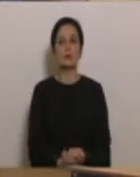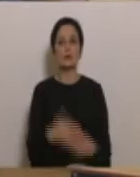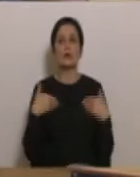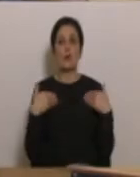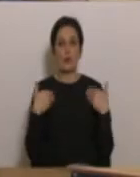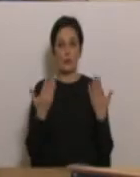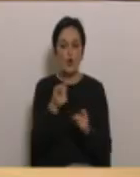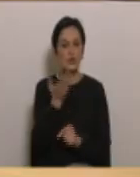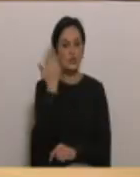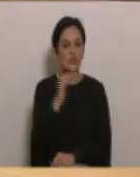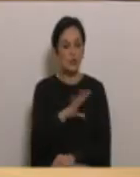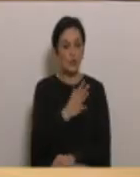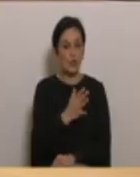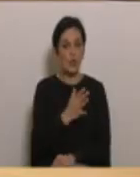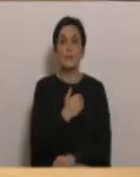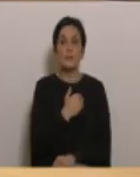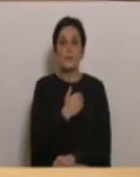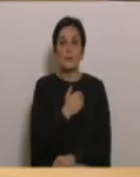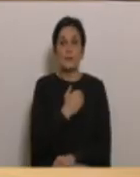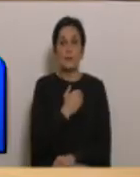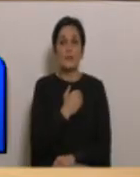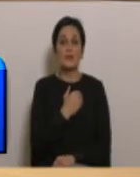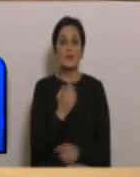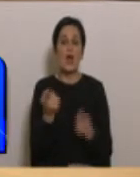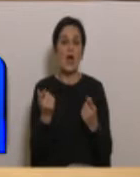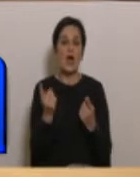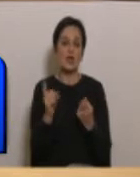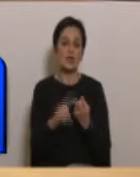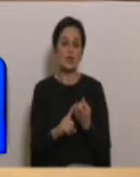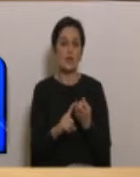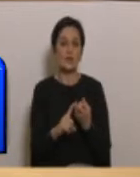მოგესალმებით ჩემო კოლეგებო. მე მინდა შევეხო